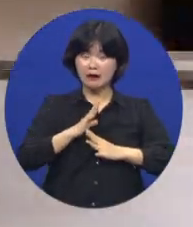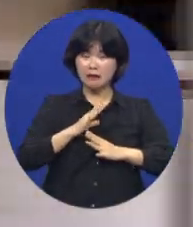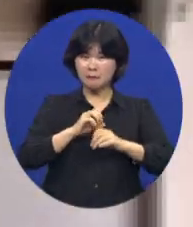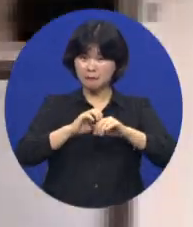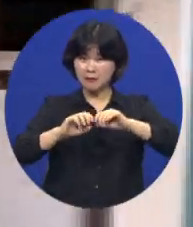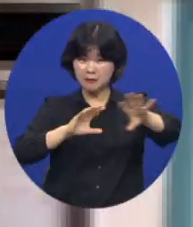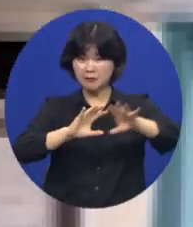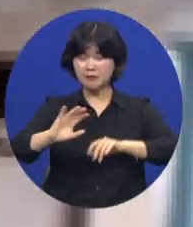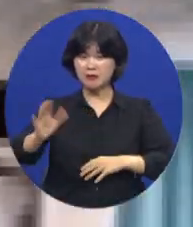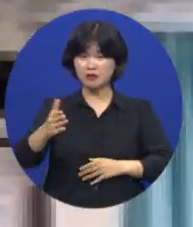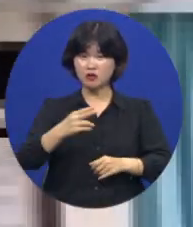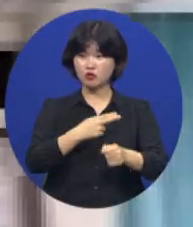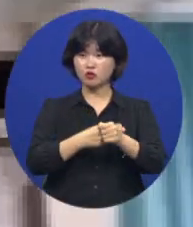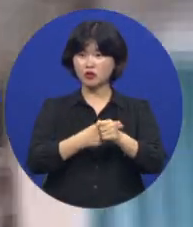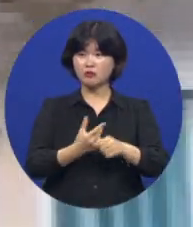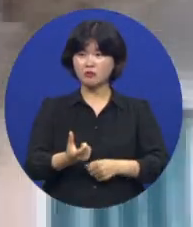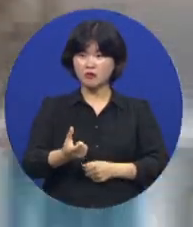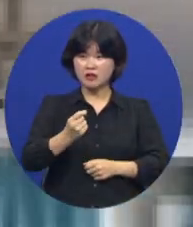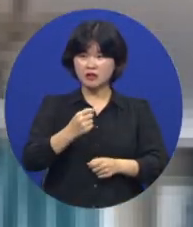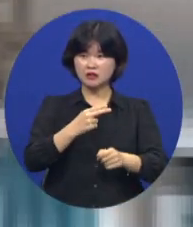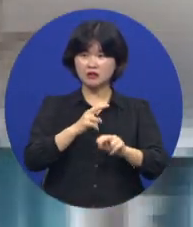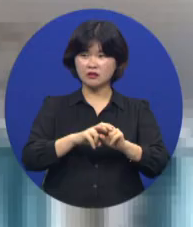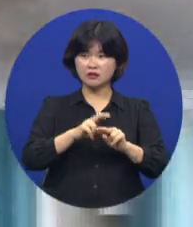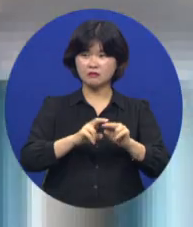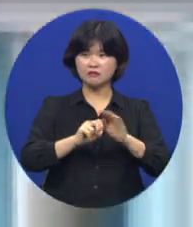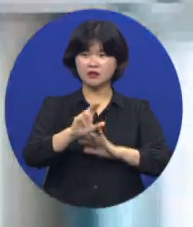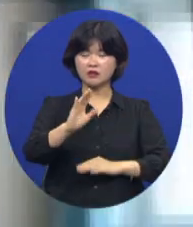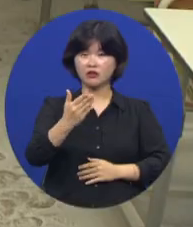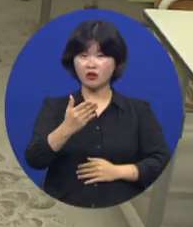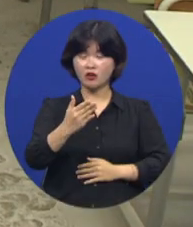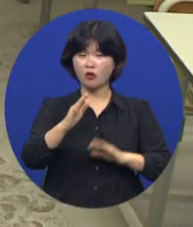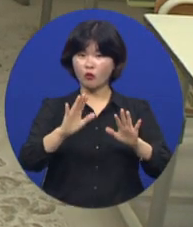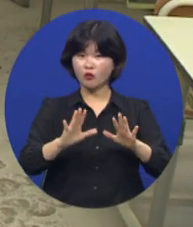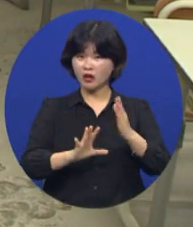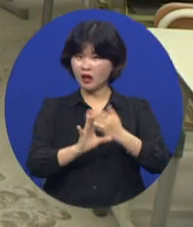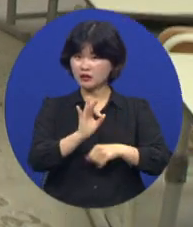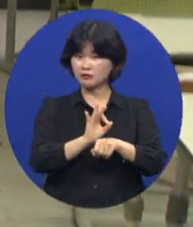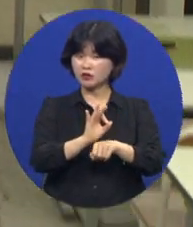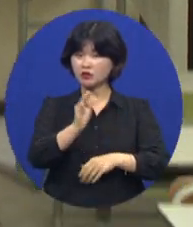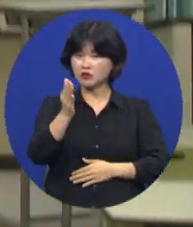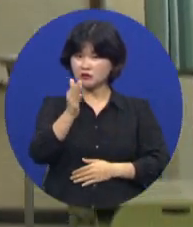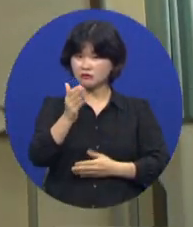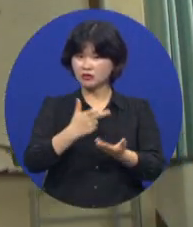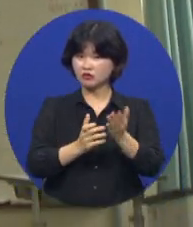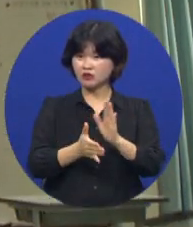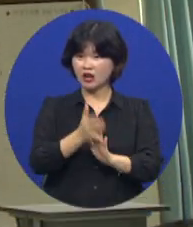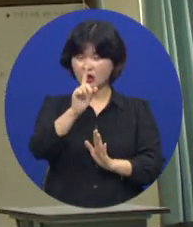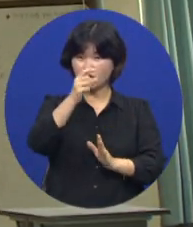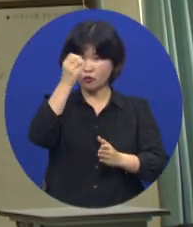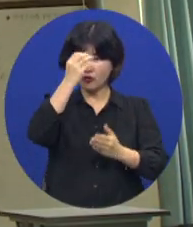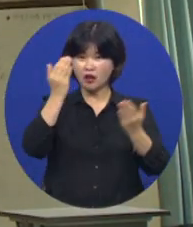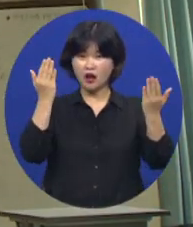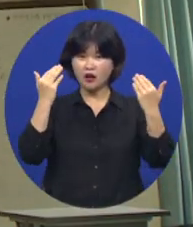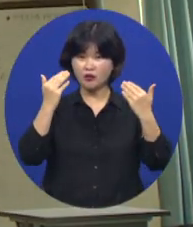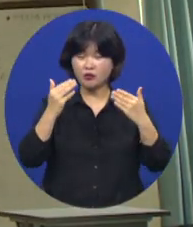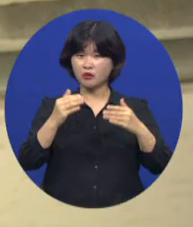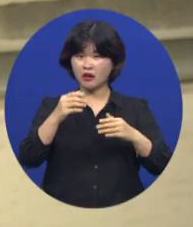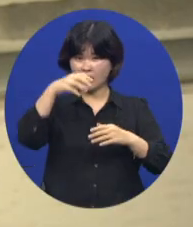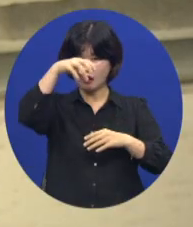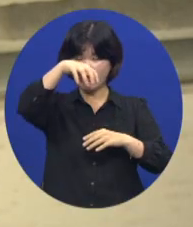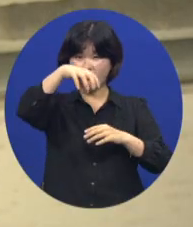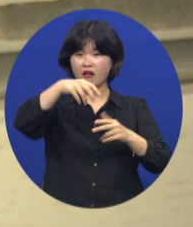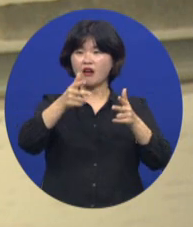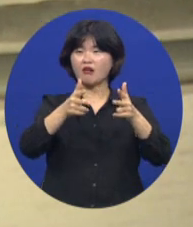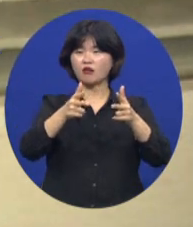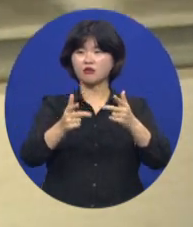사방으로 흩어지고 교사도 서둘러 자리를 피합니다. 오늘 오전 10시쯤 제주 시내 모 고등학교 교실 천장